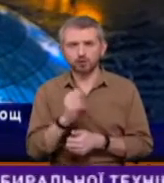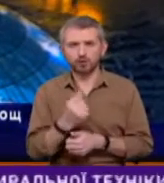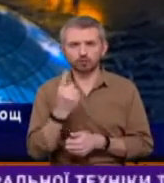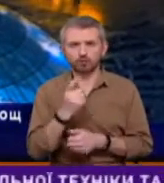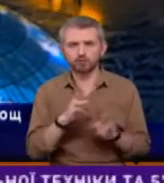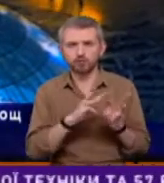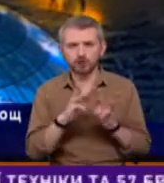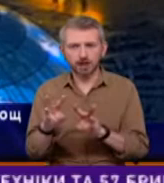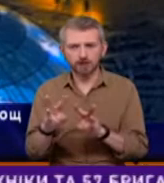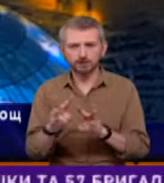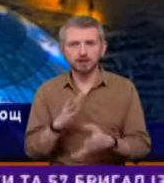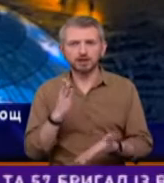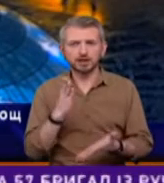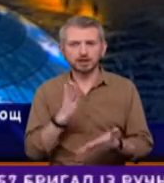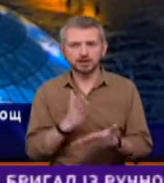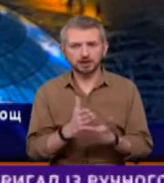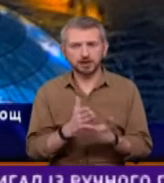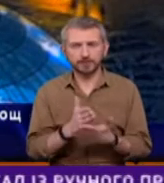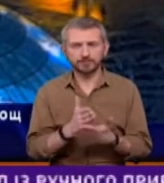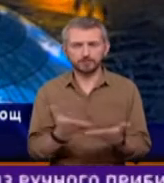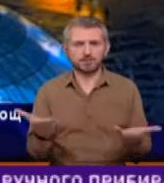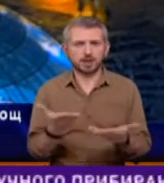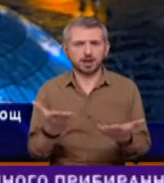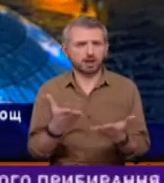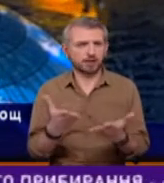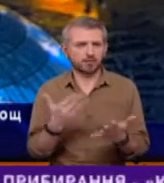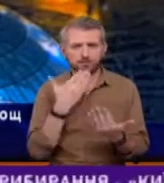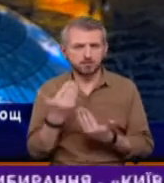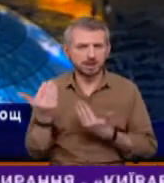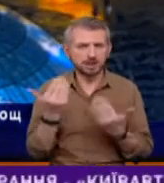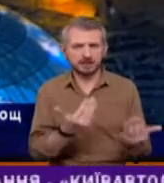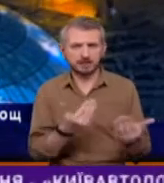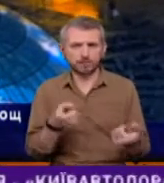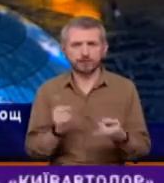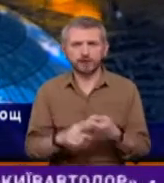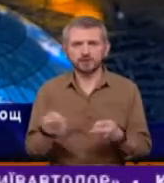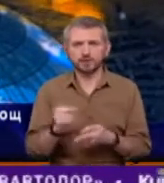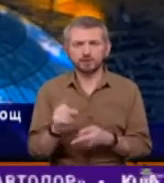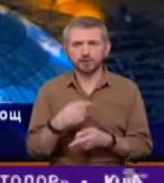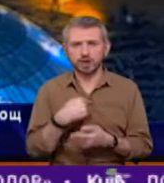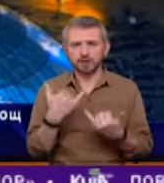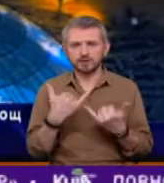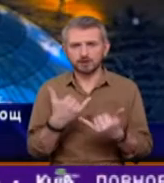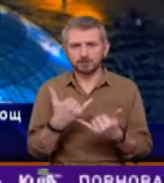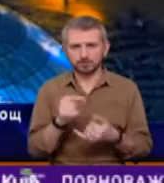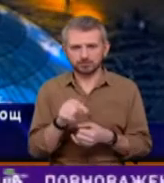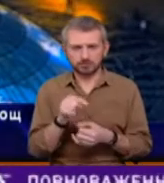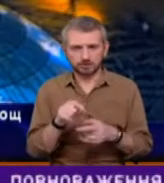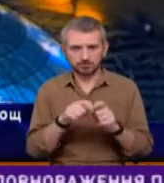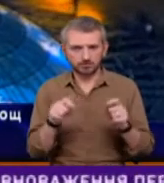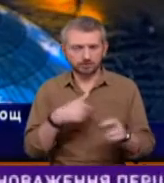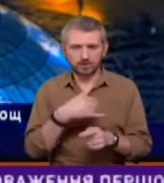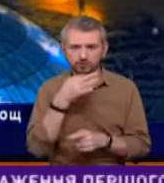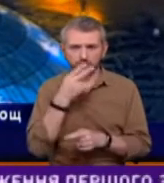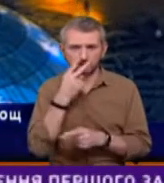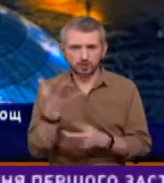з порталів є якась петиція, пов'язана з тим, щоб я от зараз на цьому порталі, але не бачу, що і